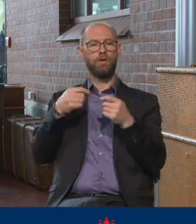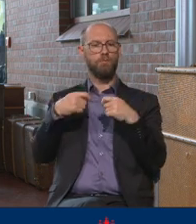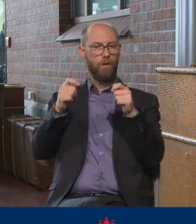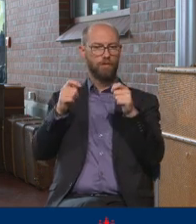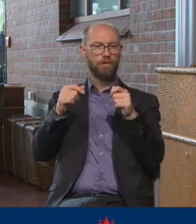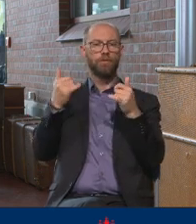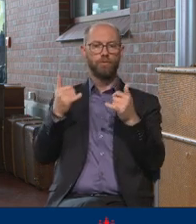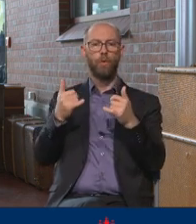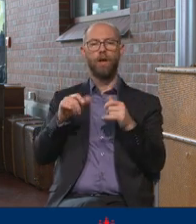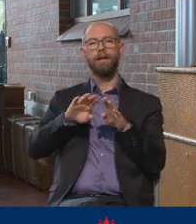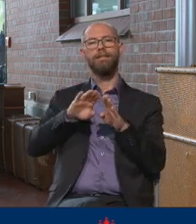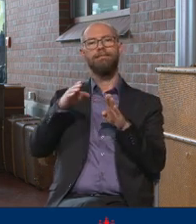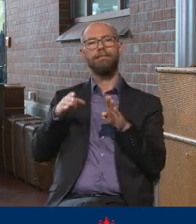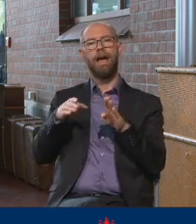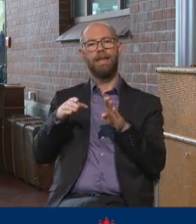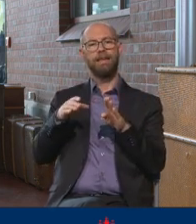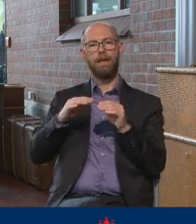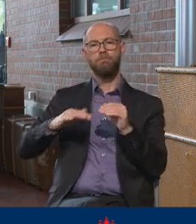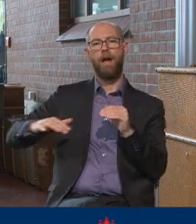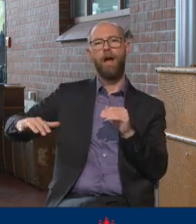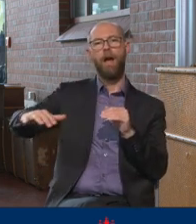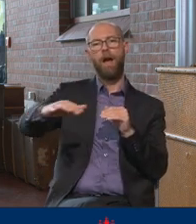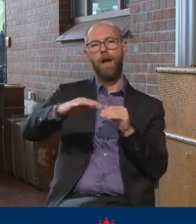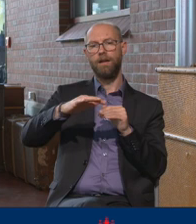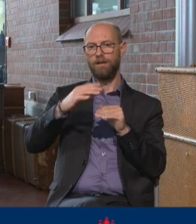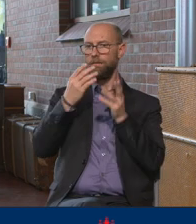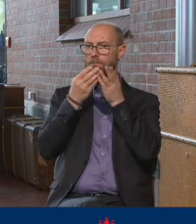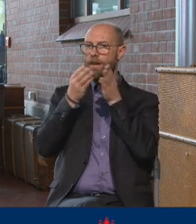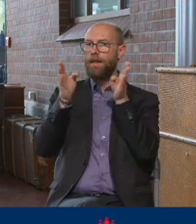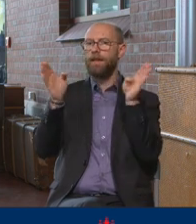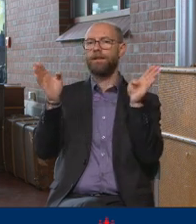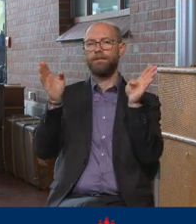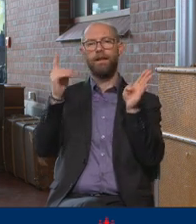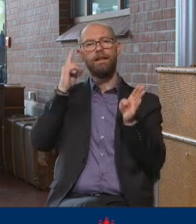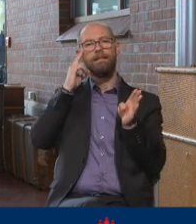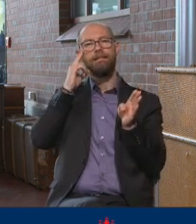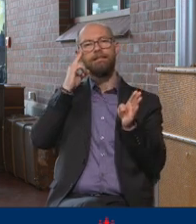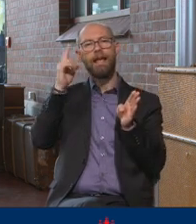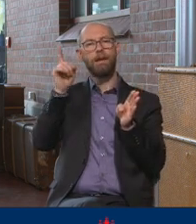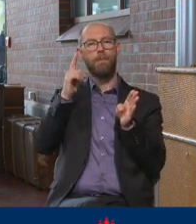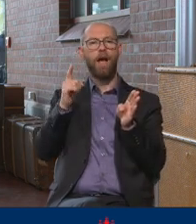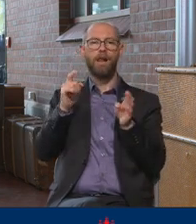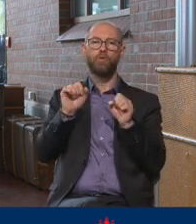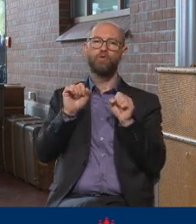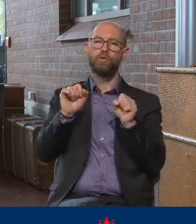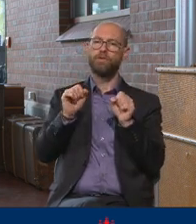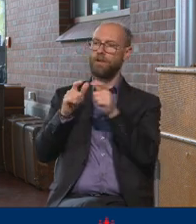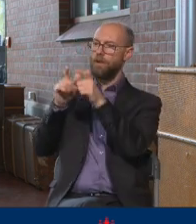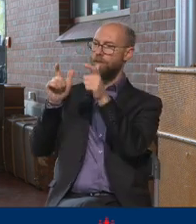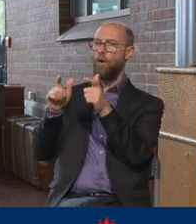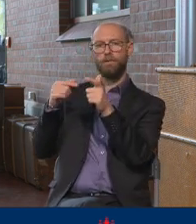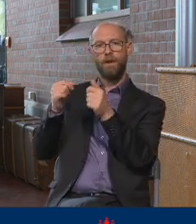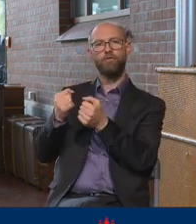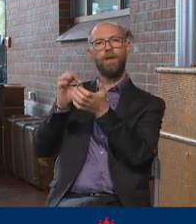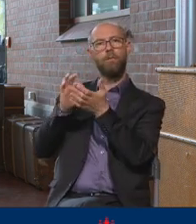ausgeschaut also man hat sehr viel mehr denn die denkmalgeschützten gebäude im visier kann es natürlich in diesem